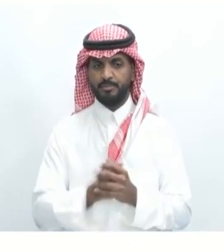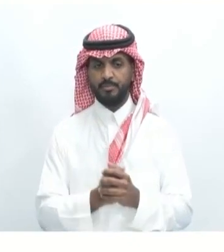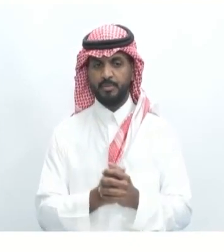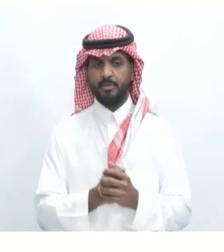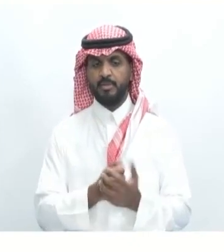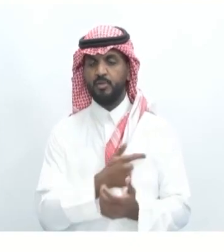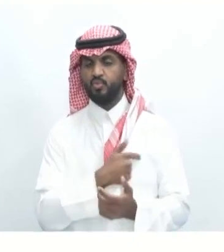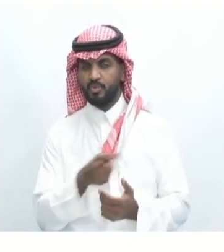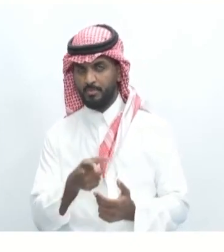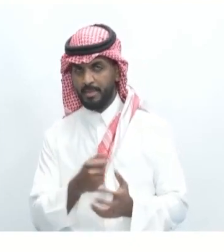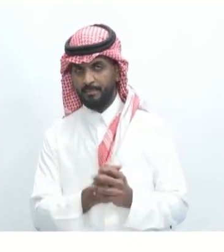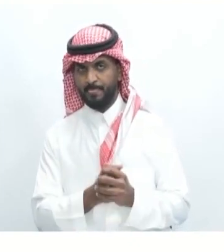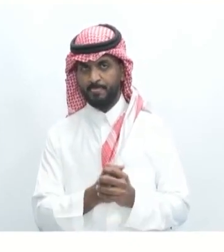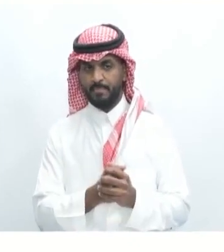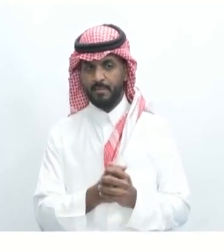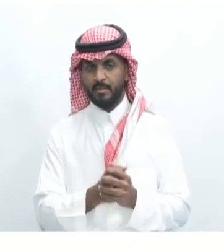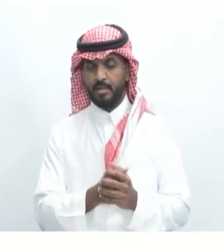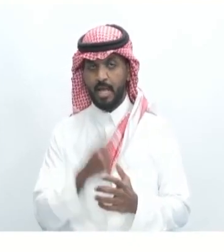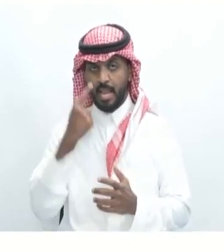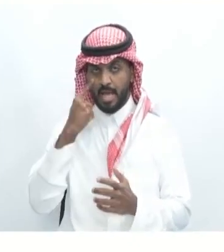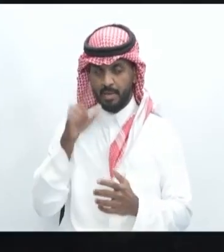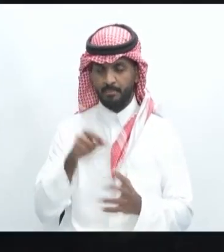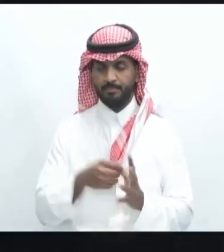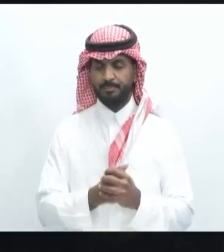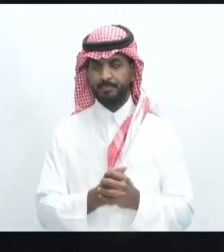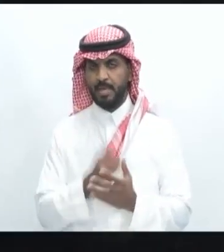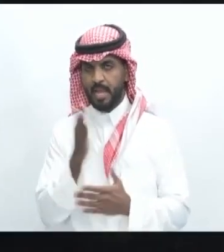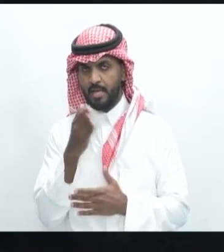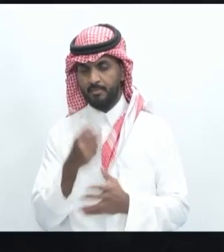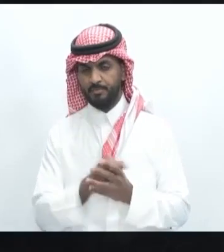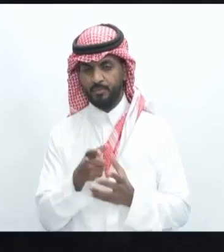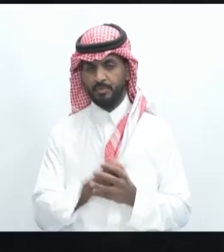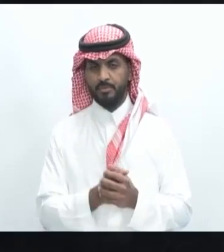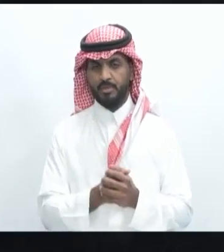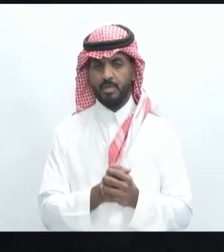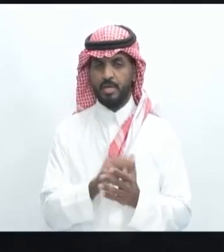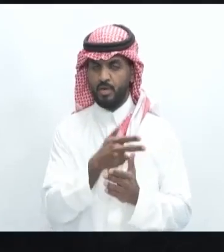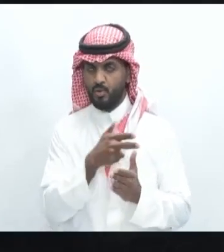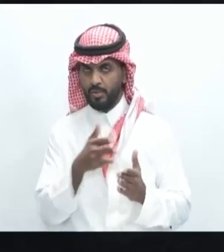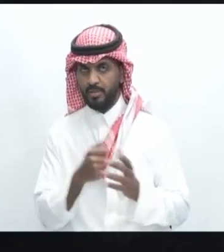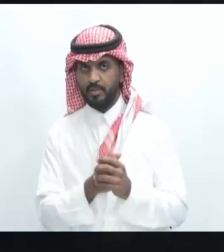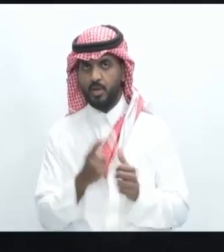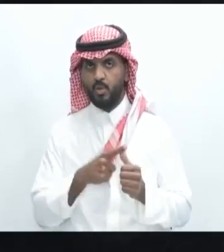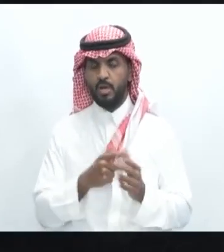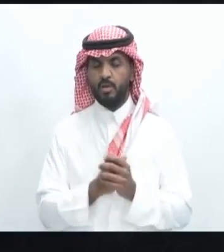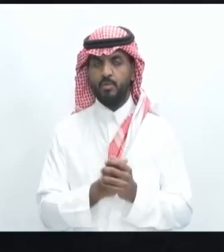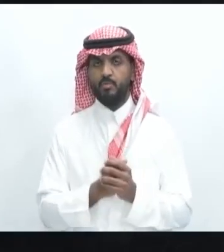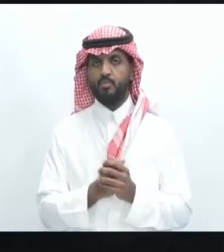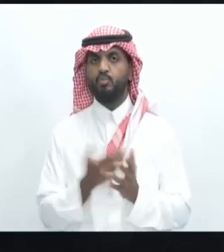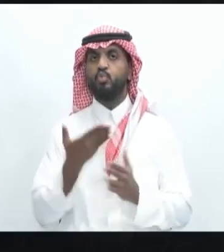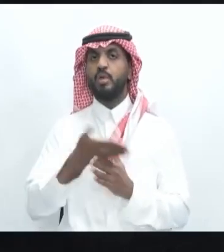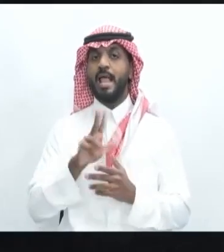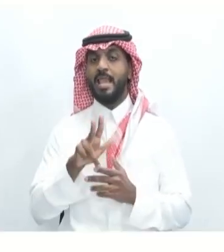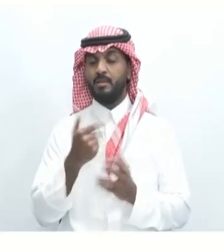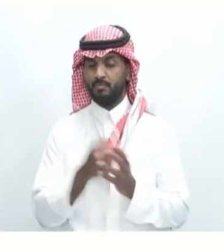محدد اذا تسمى العلم اذا هنا تعرفنا على النوعين اولا معرف بال